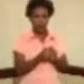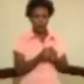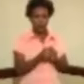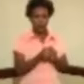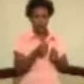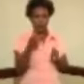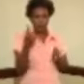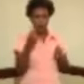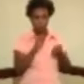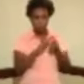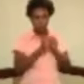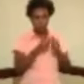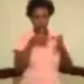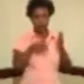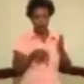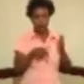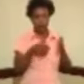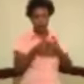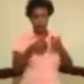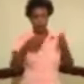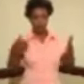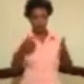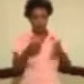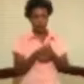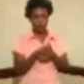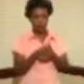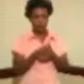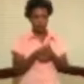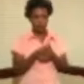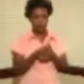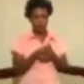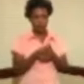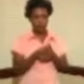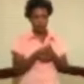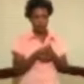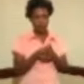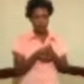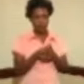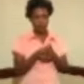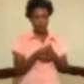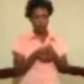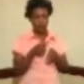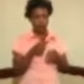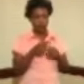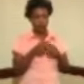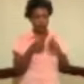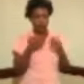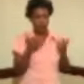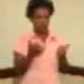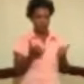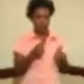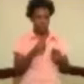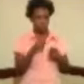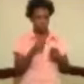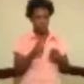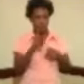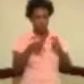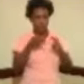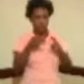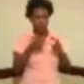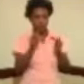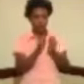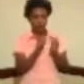Il était là avant le tremblement de terre là. Mais le tremblement de terre là a aggravé. Qui donc, le RDNP et moun qui est avec